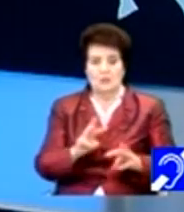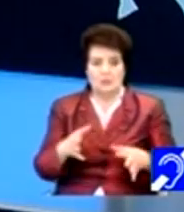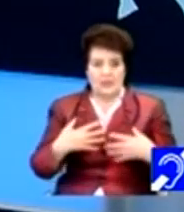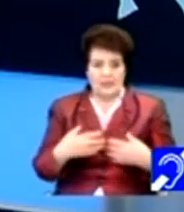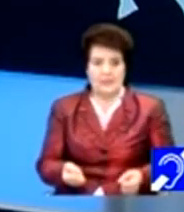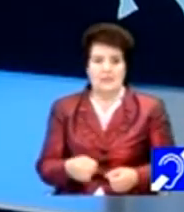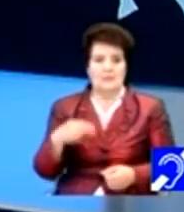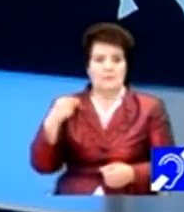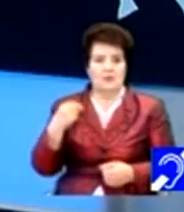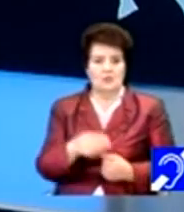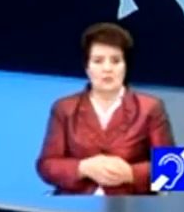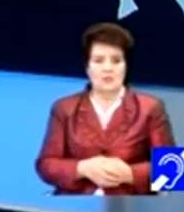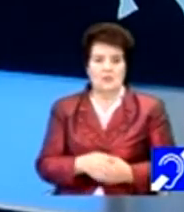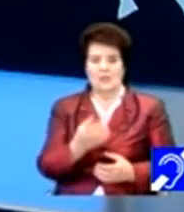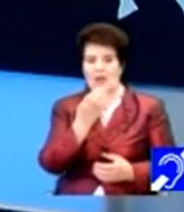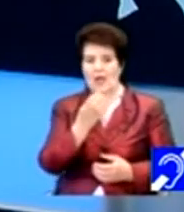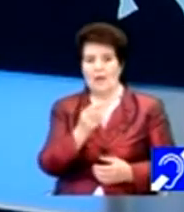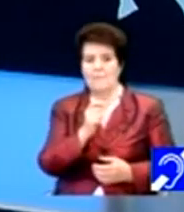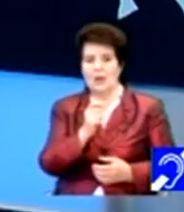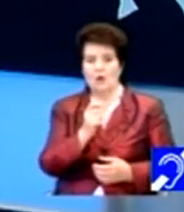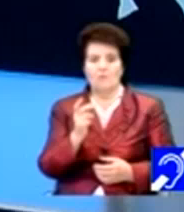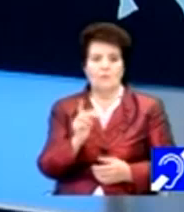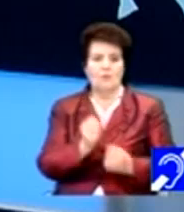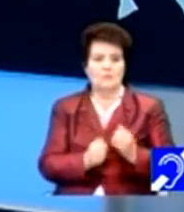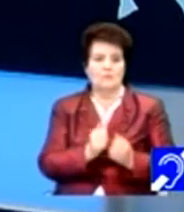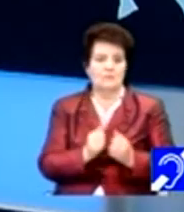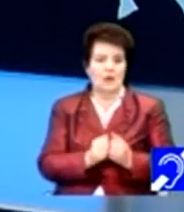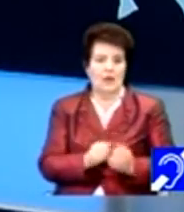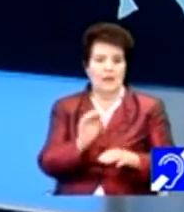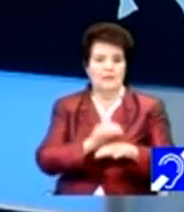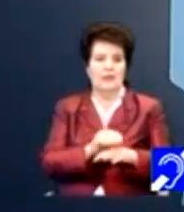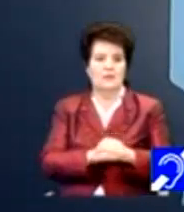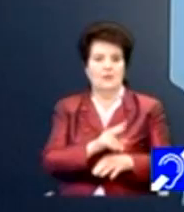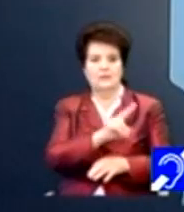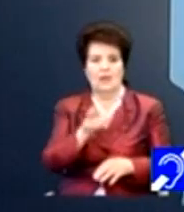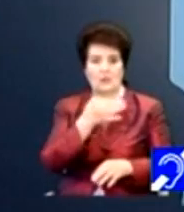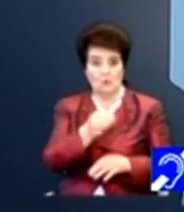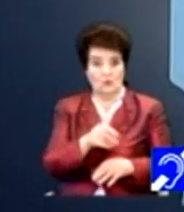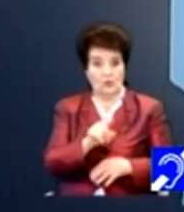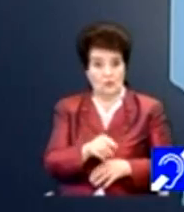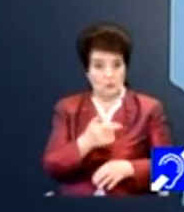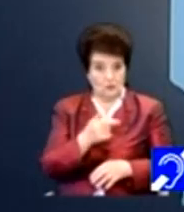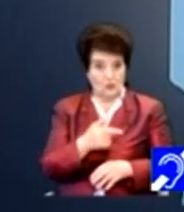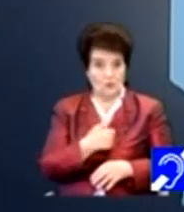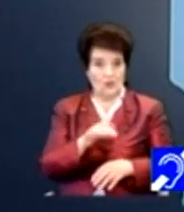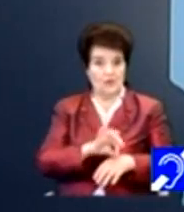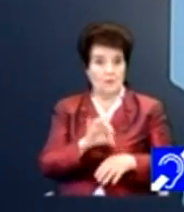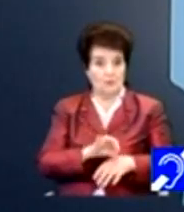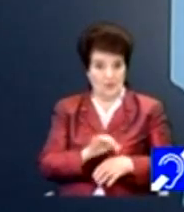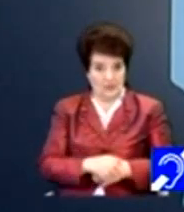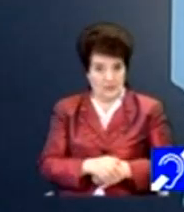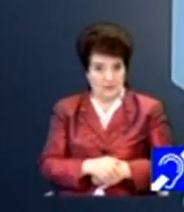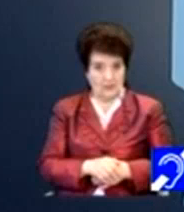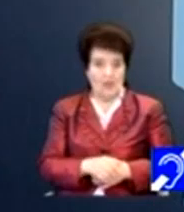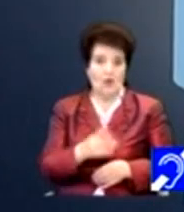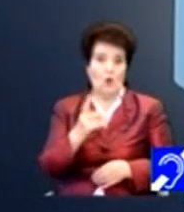sănătății mai că se îmbulzeau la microfon și nu știau cine să anunțe datele. Tot atunci, când numărul îmbolnăvirilor zilnice era